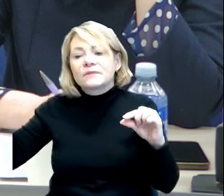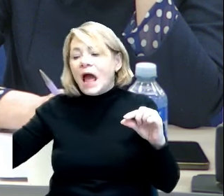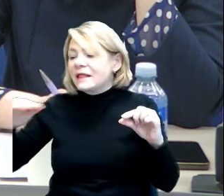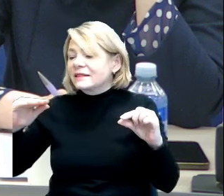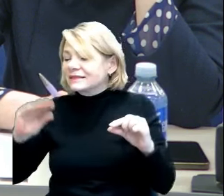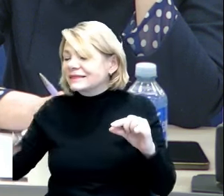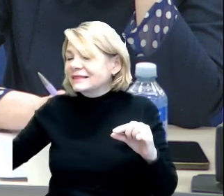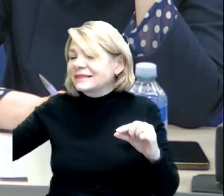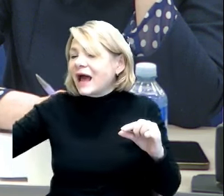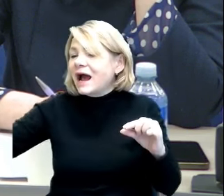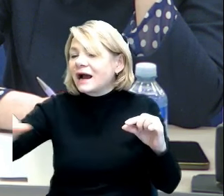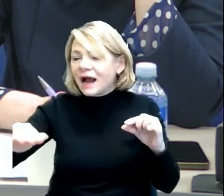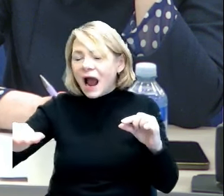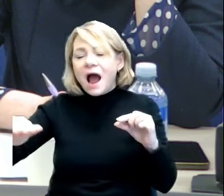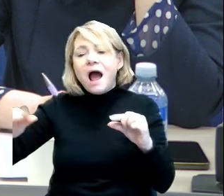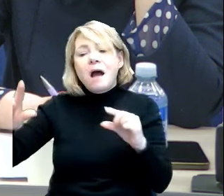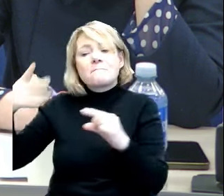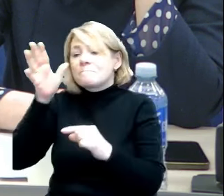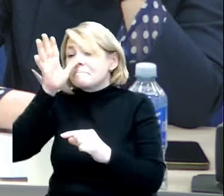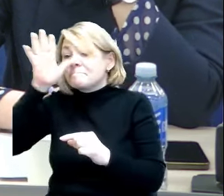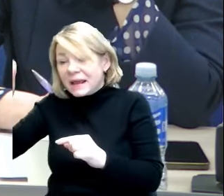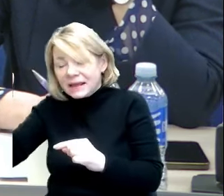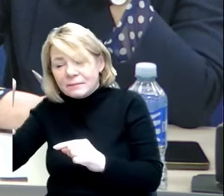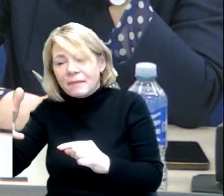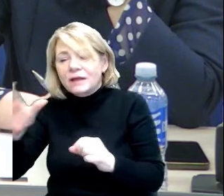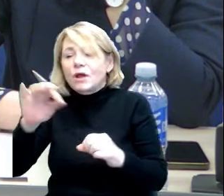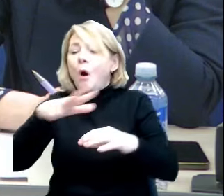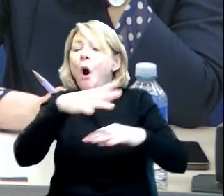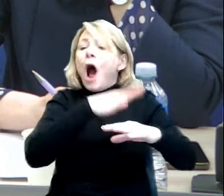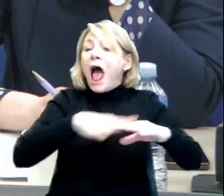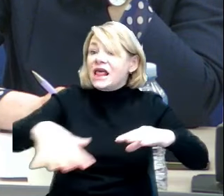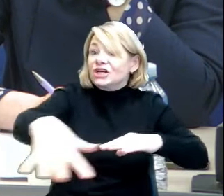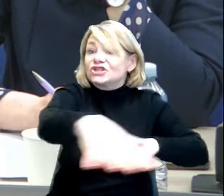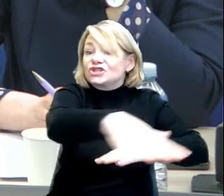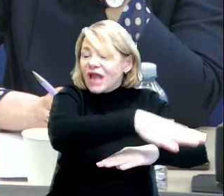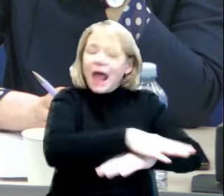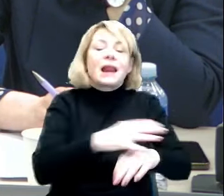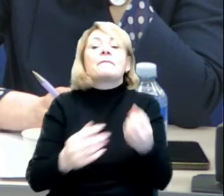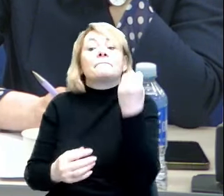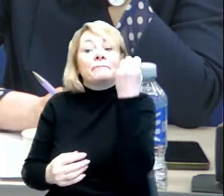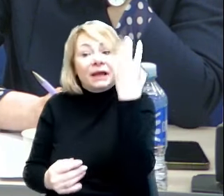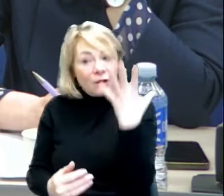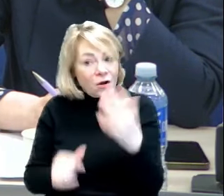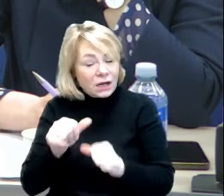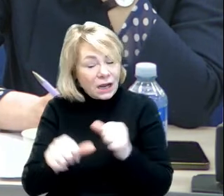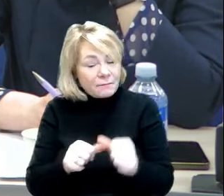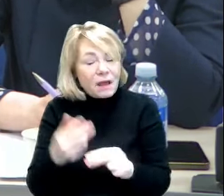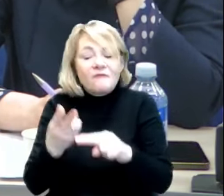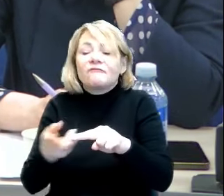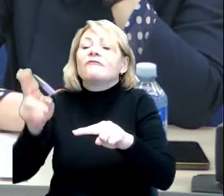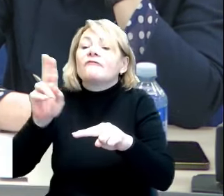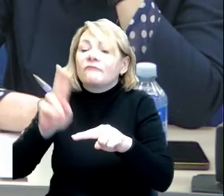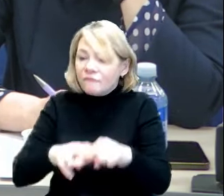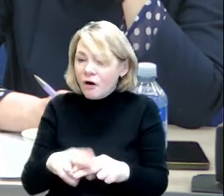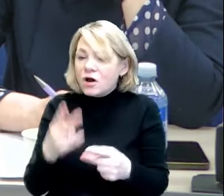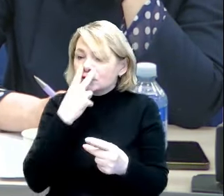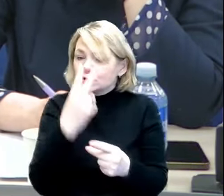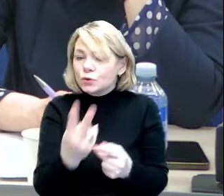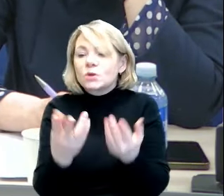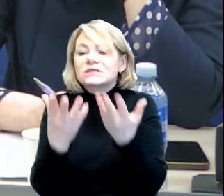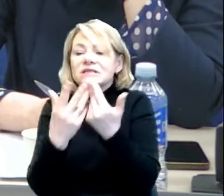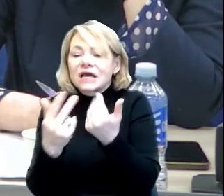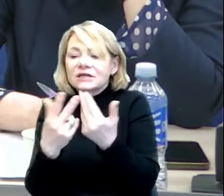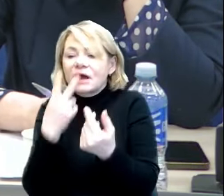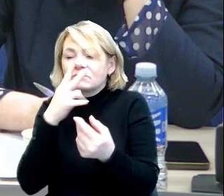pati teniso aikštelė per 15 metų todėl skaičiavimas pagal plotą